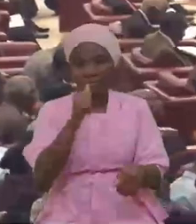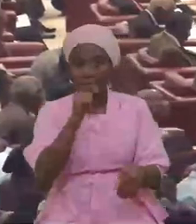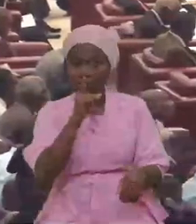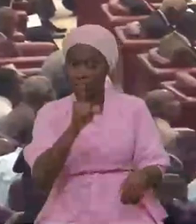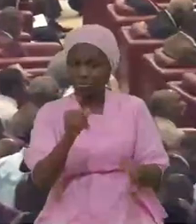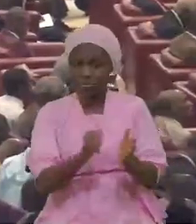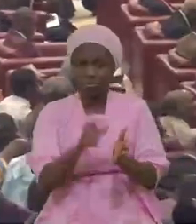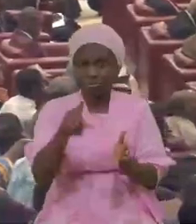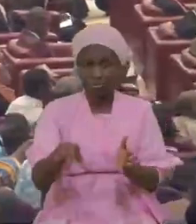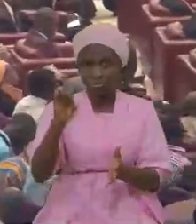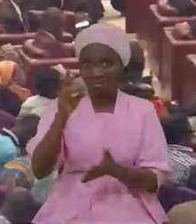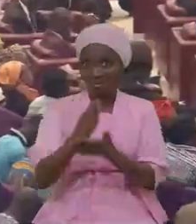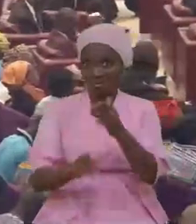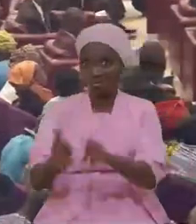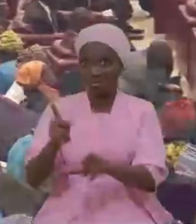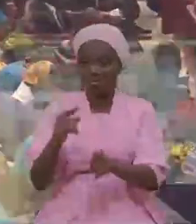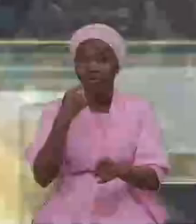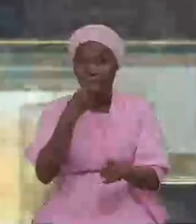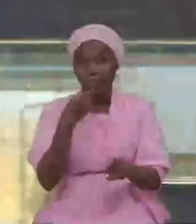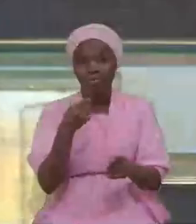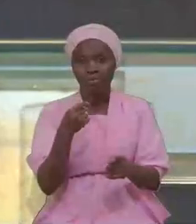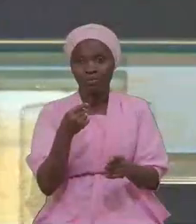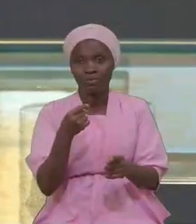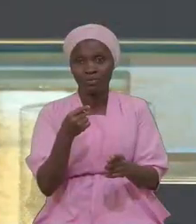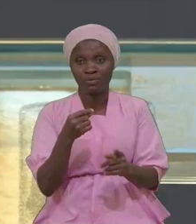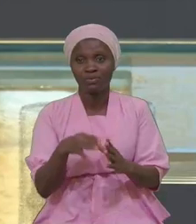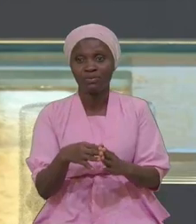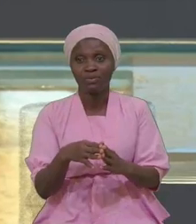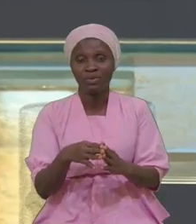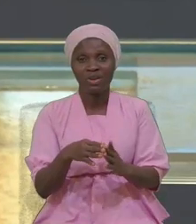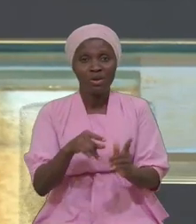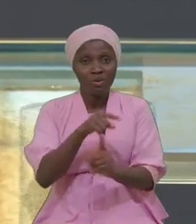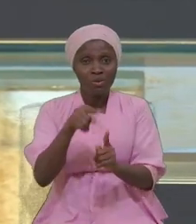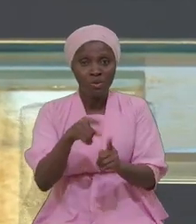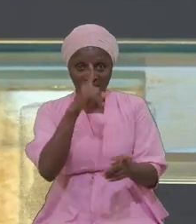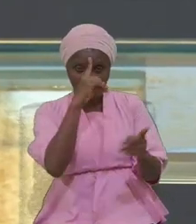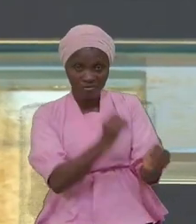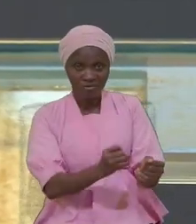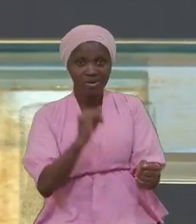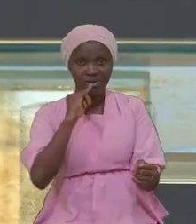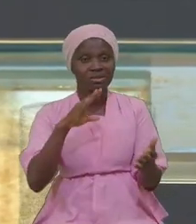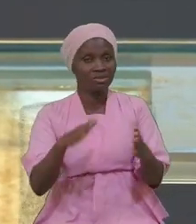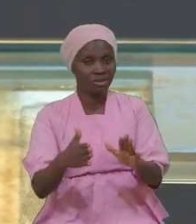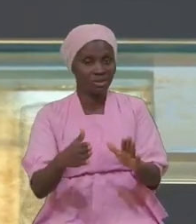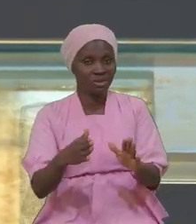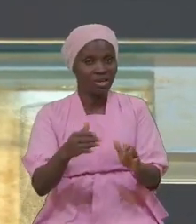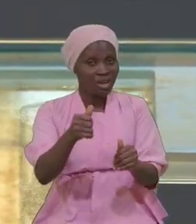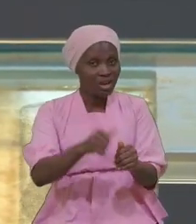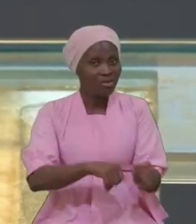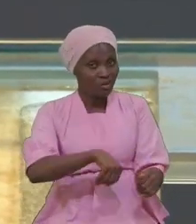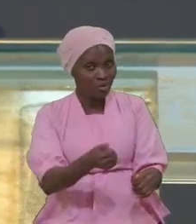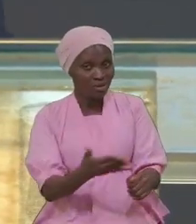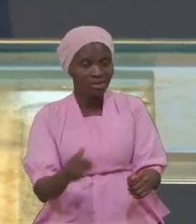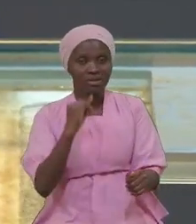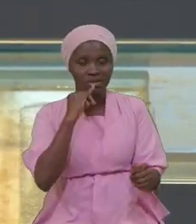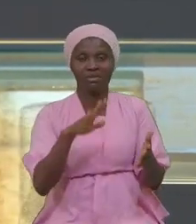Je suis sûr que vous avez trouvé des gens qui essaient. Et lorsque la foi est morte, toute autre